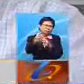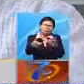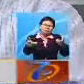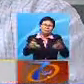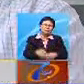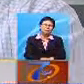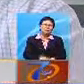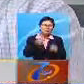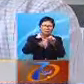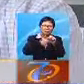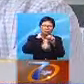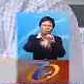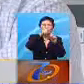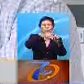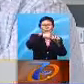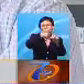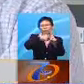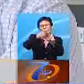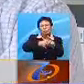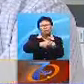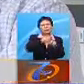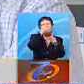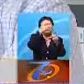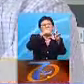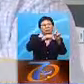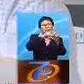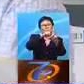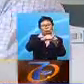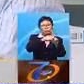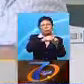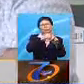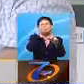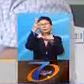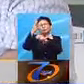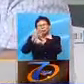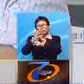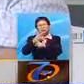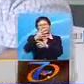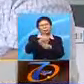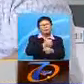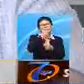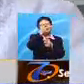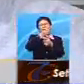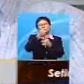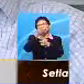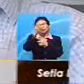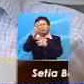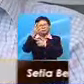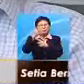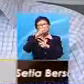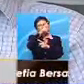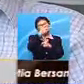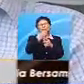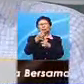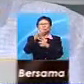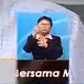gaji ap setiap bulan hingga 6 bulan tu dia dapat 4ib 4ib untuk dia stabilize untuk cari kerja jadi rumah dia